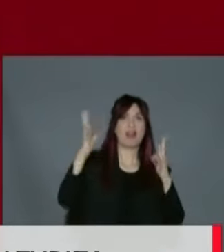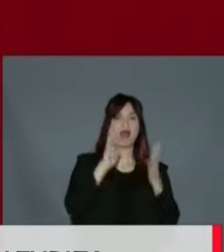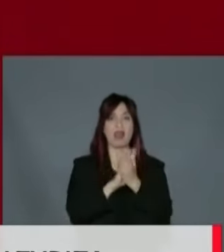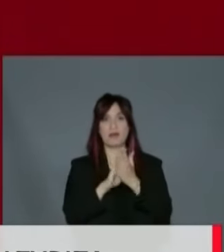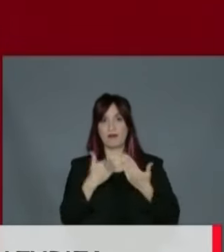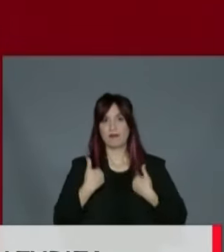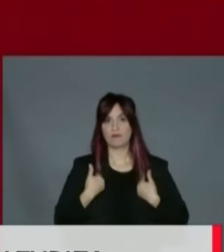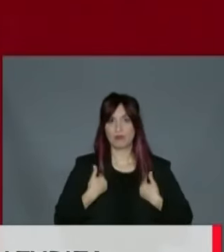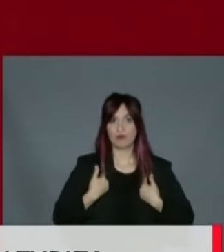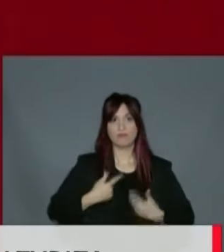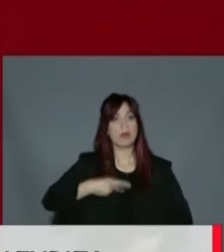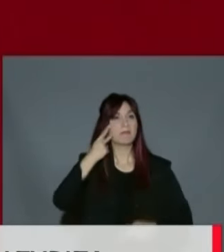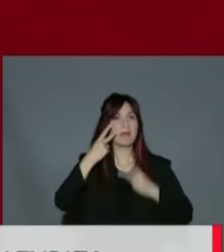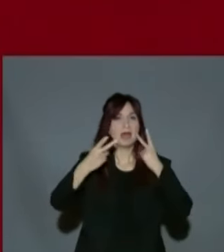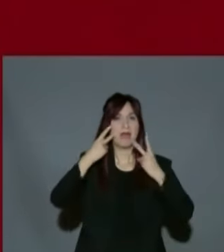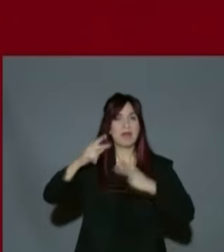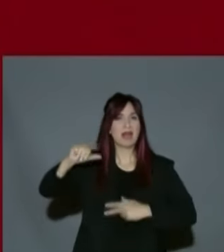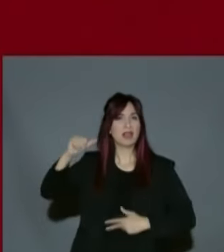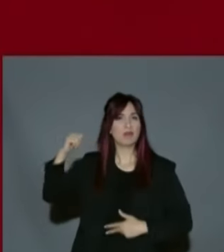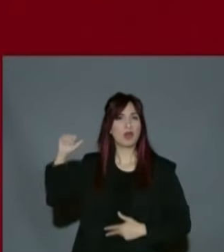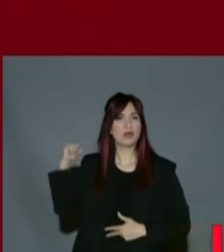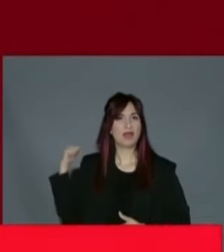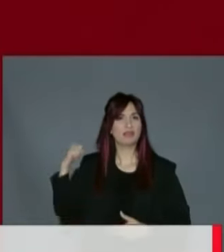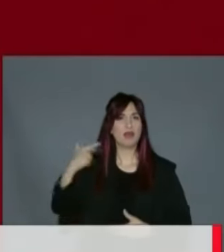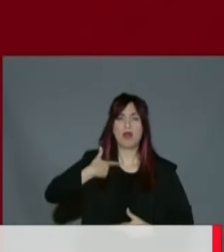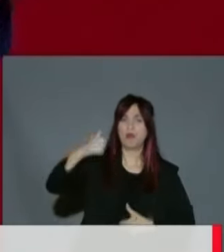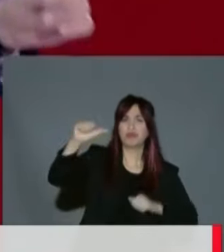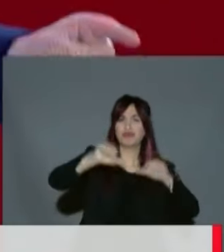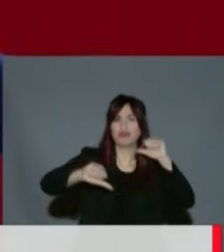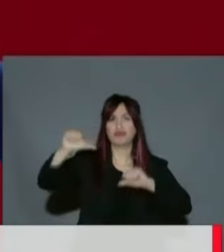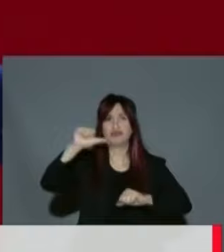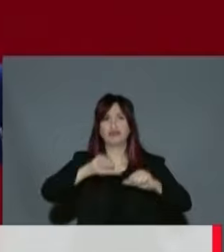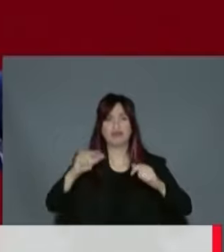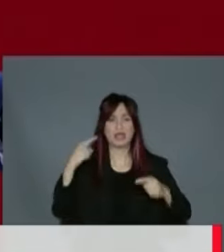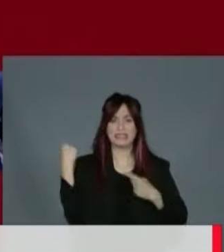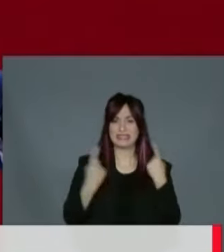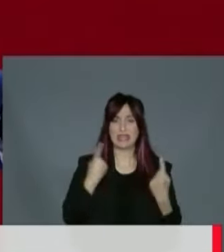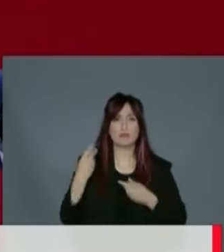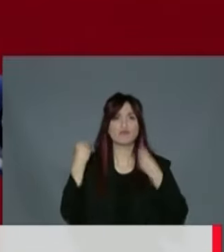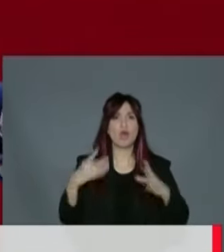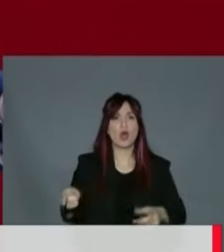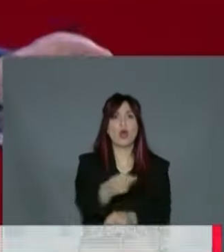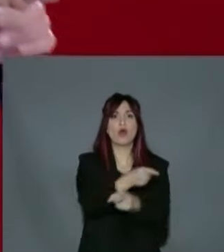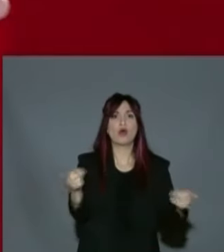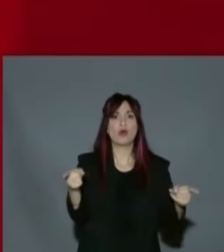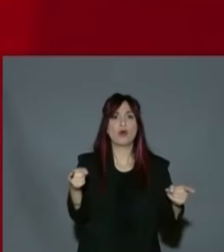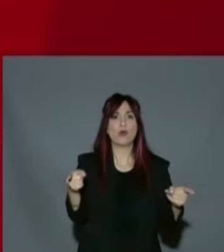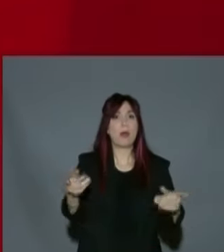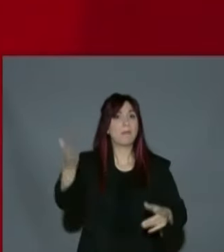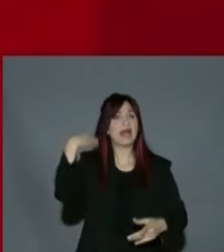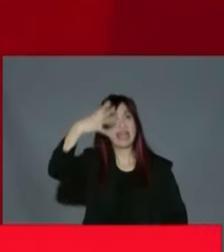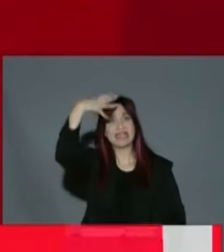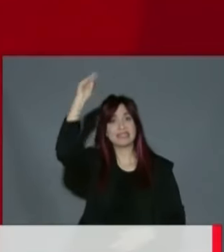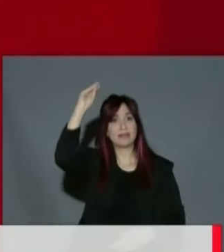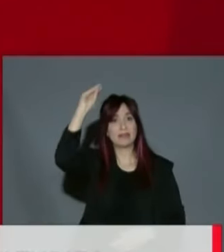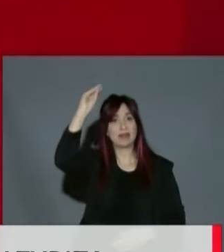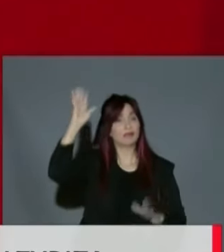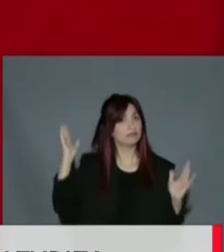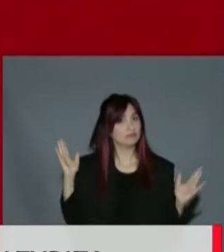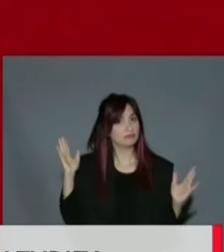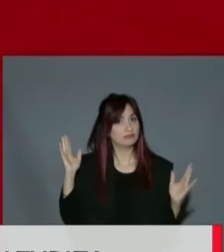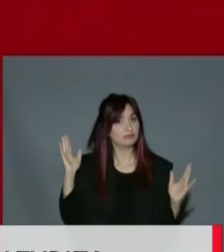συνέδριο γιουχαΐσματα και απαράδεκτες συμπεριφορές. Στο παρελθόν θύμα ήταν ο Αλέξης Τσίπρας, στην Κεντρική Επιτροπή